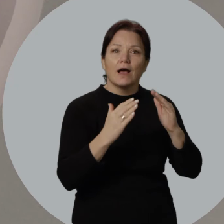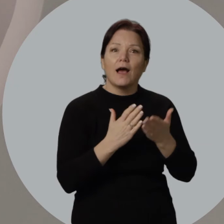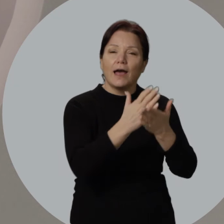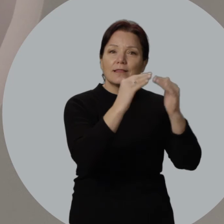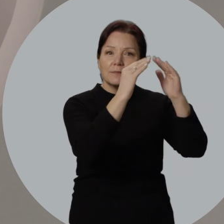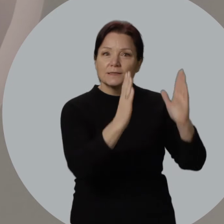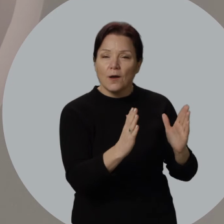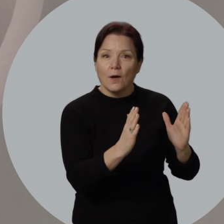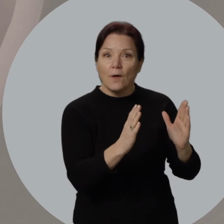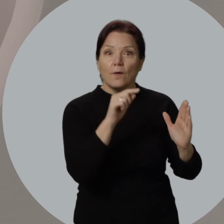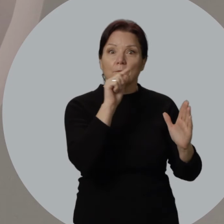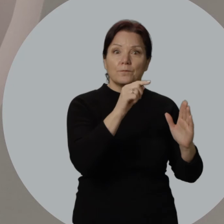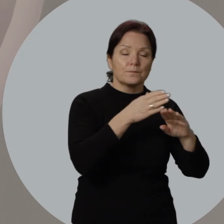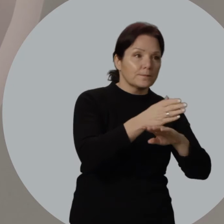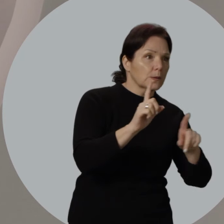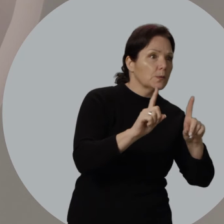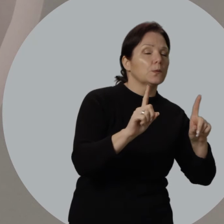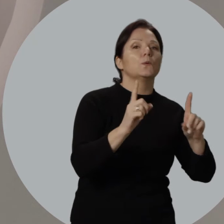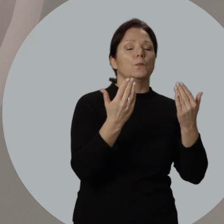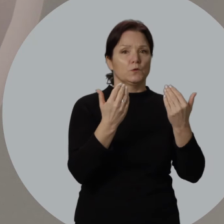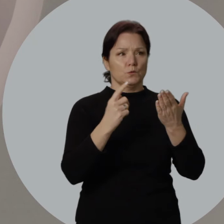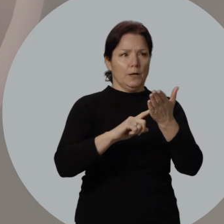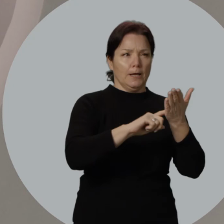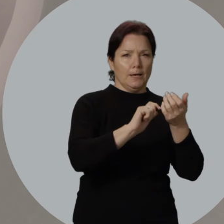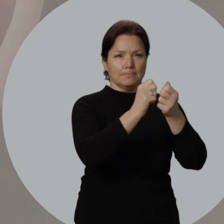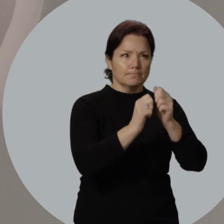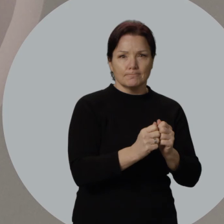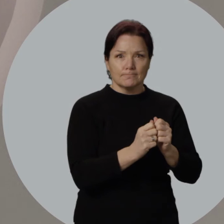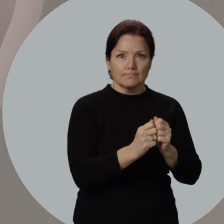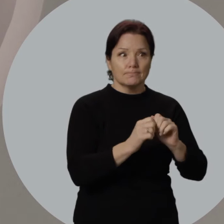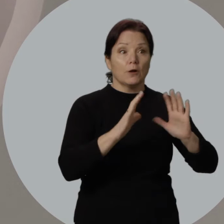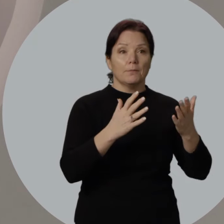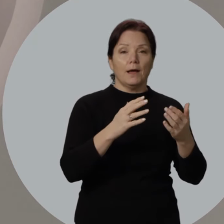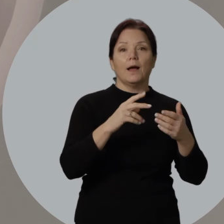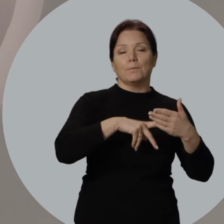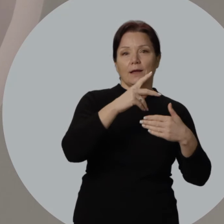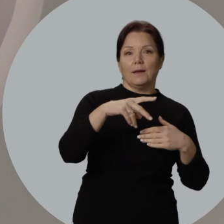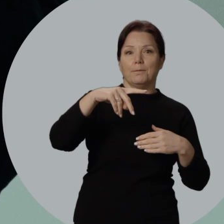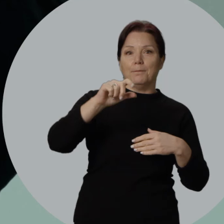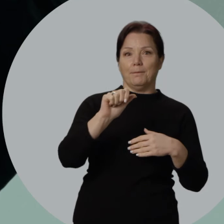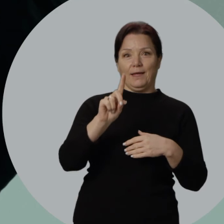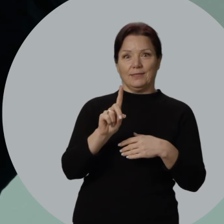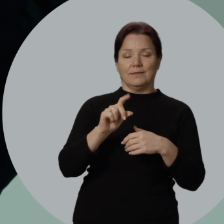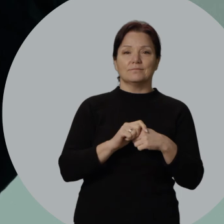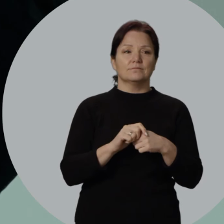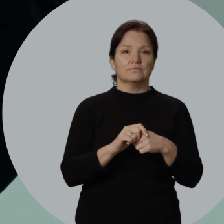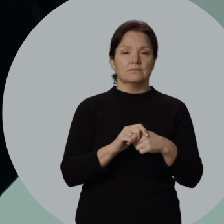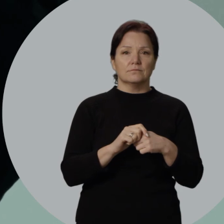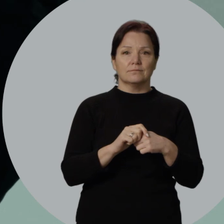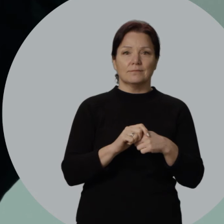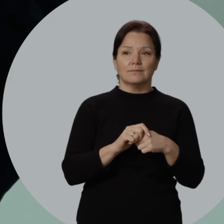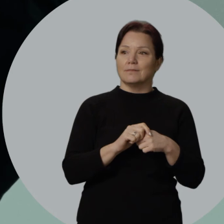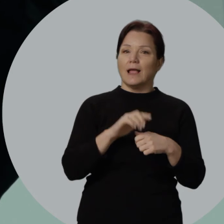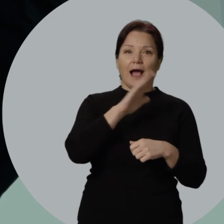On a vu aussi que son domicile avait probablement besoin de modifications par l'adaptation avec le programme PAD. Être parent, ça ne vient pas